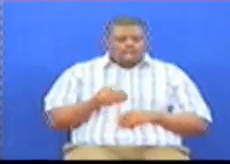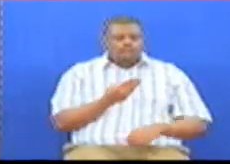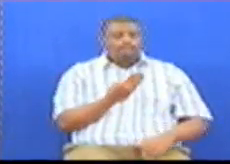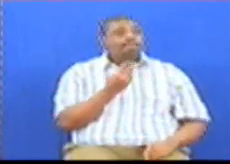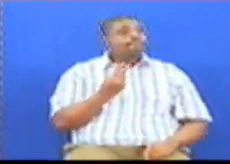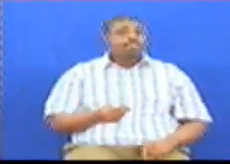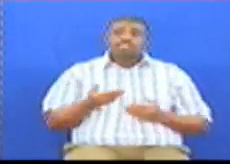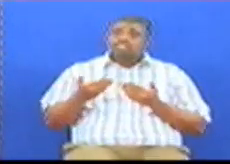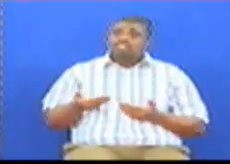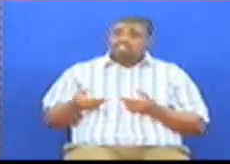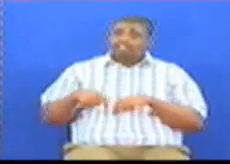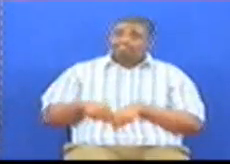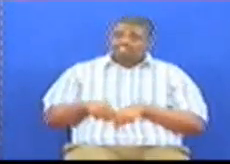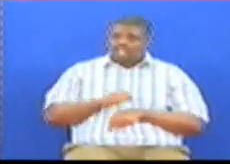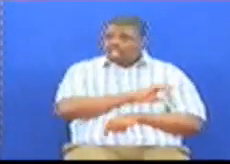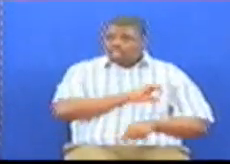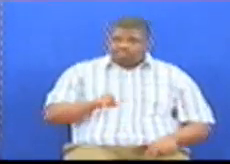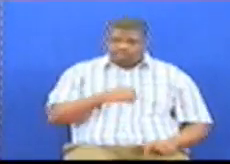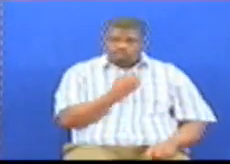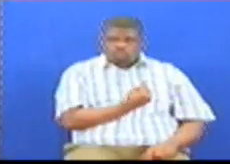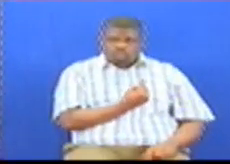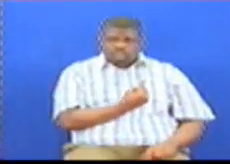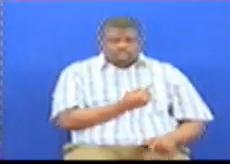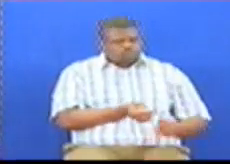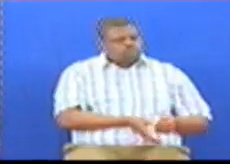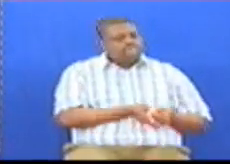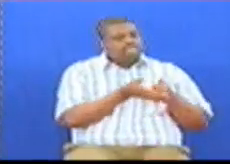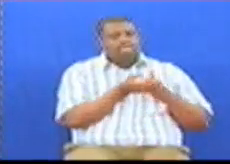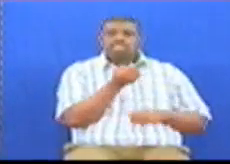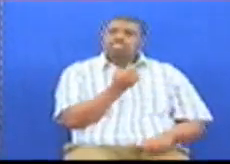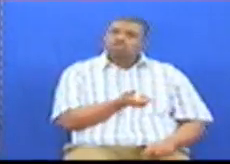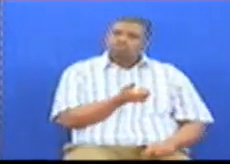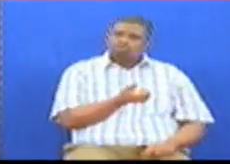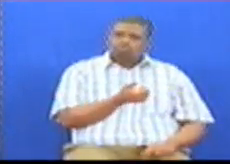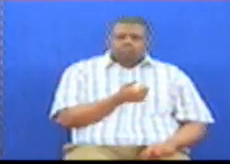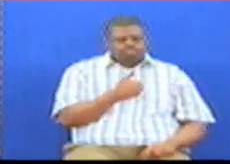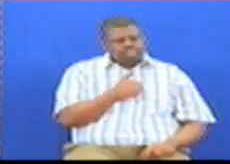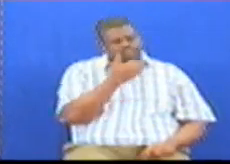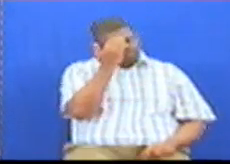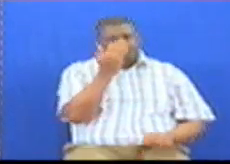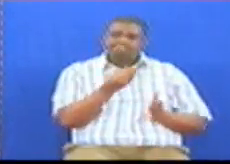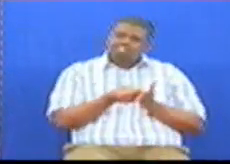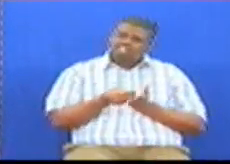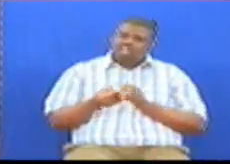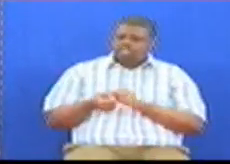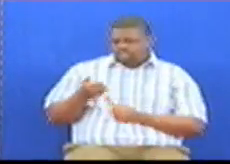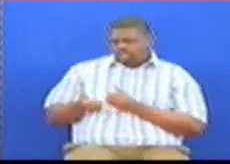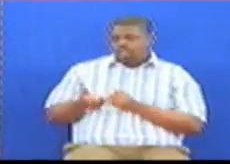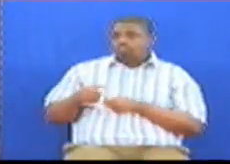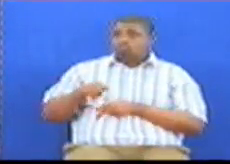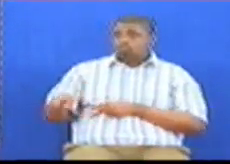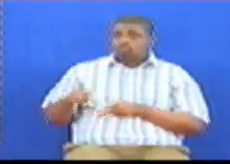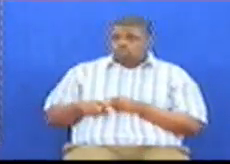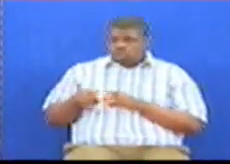kilomita 1000. Mimi naomba tusaidiane tu kidogo. Pamoja na kwamba najua fedha zimekuwa na changamoto. Kwa kweli sasa hivi